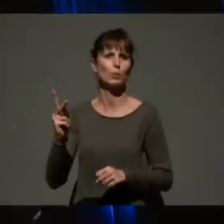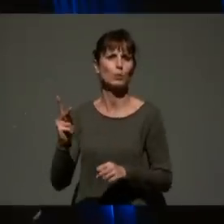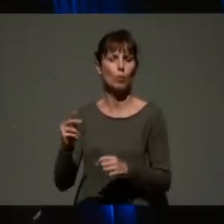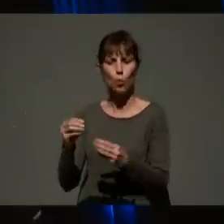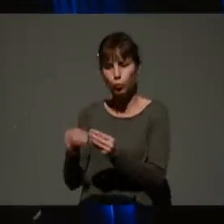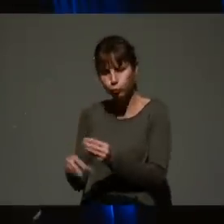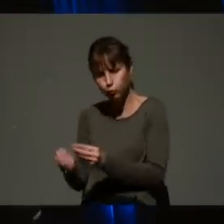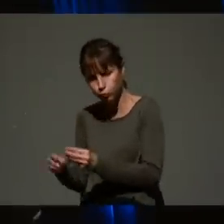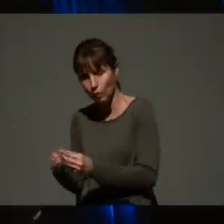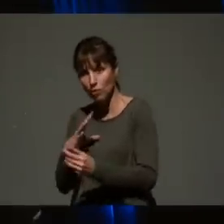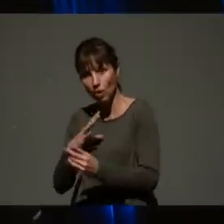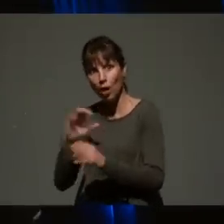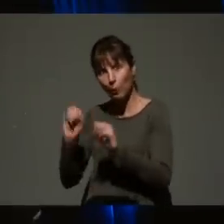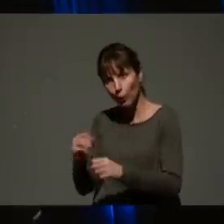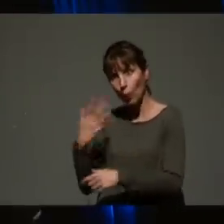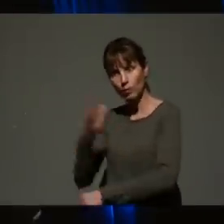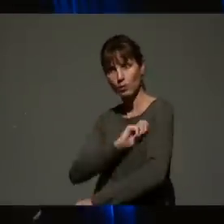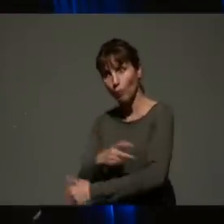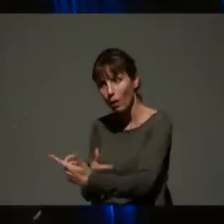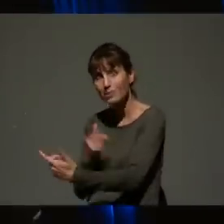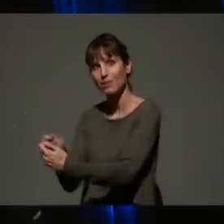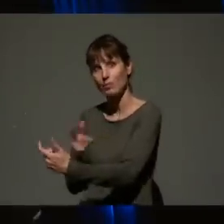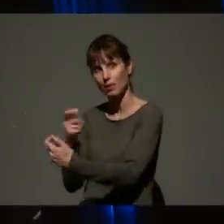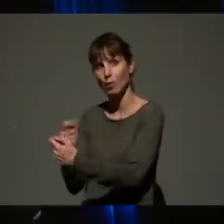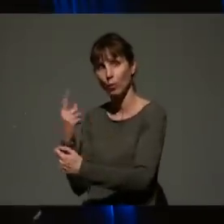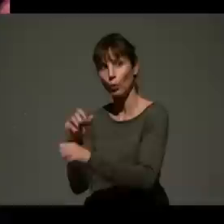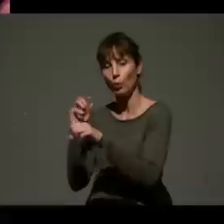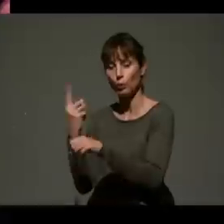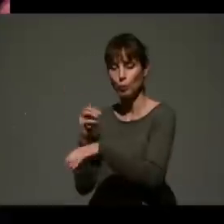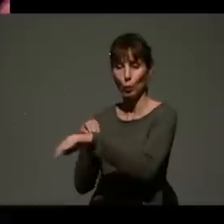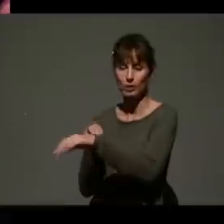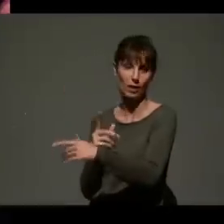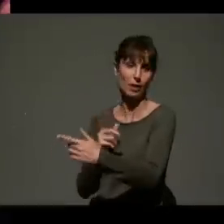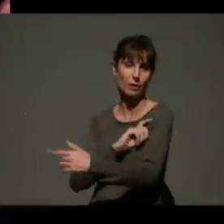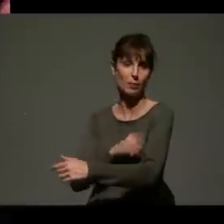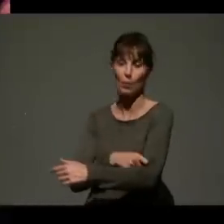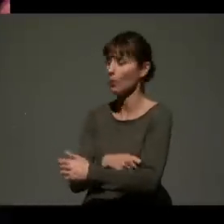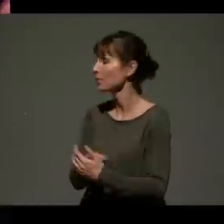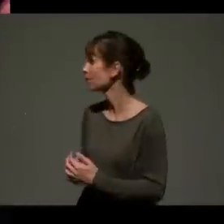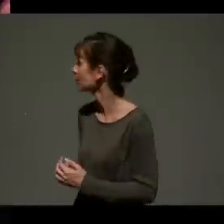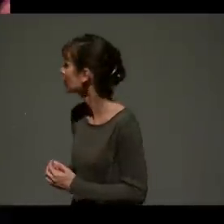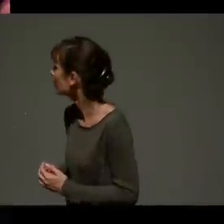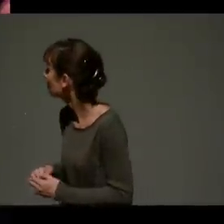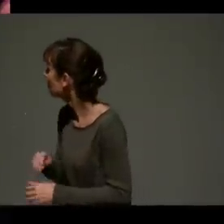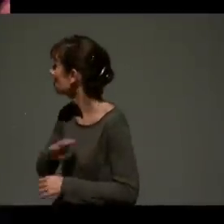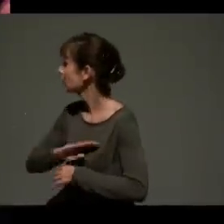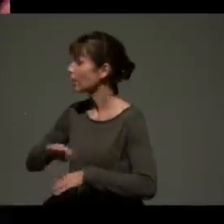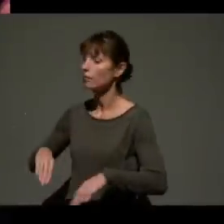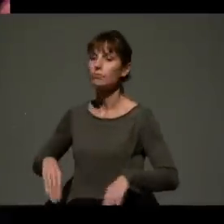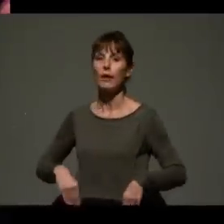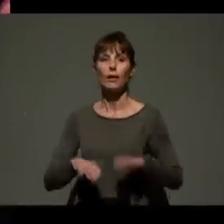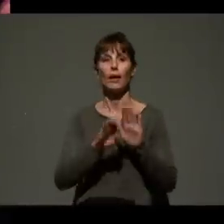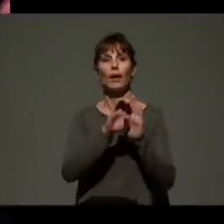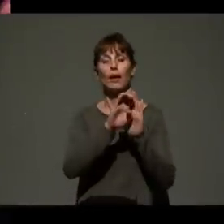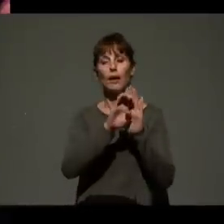trouver une adaptation. Et puis, pour terminer, il ne faut quand même pas oublier l'éthique. Et l'éthique, c'est